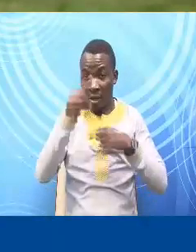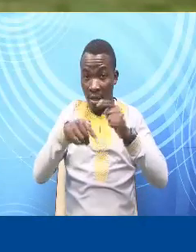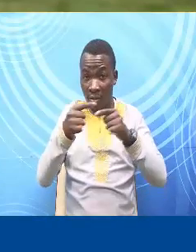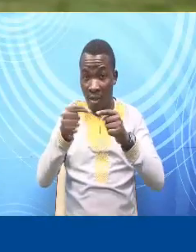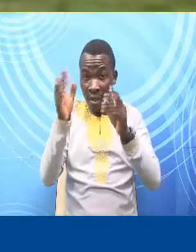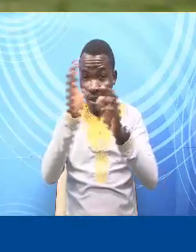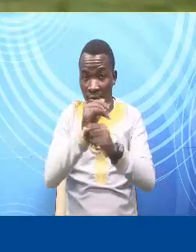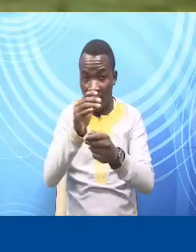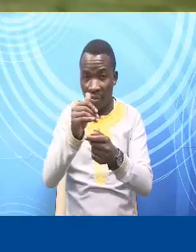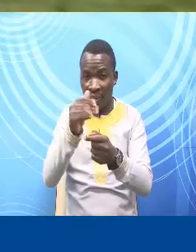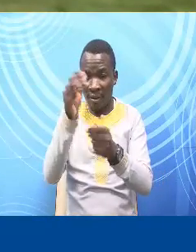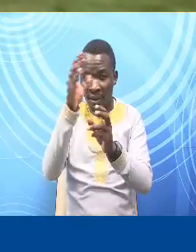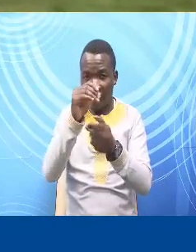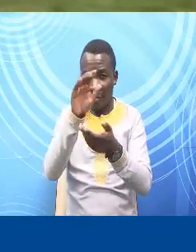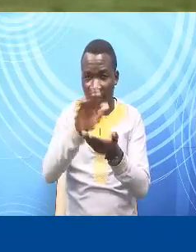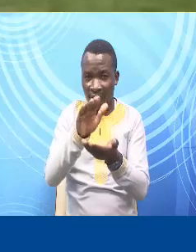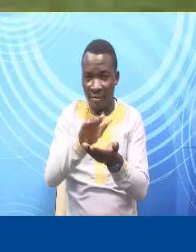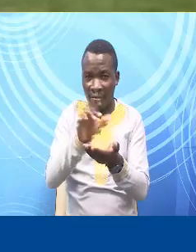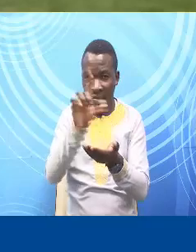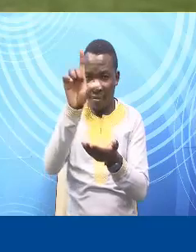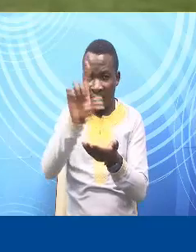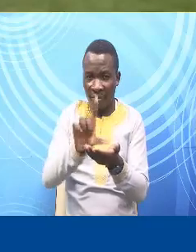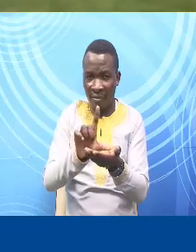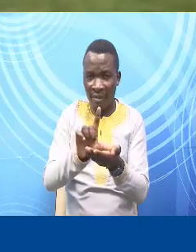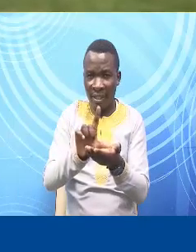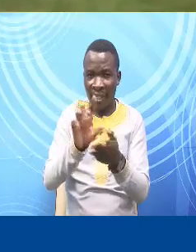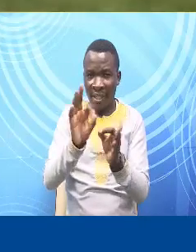cyane kuko twahoranaga uburondwe